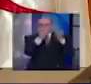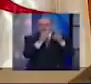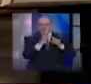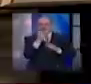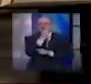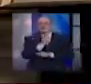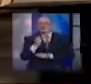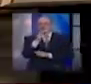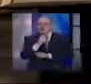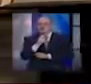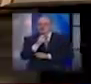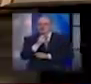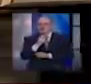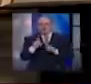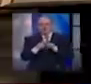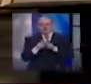dollars.